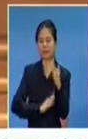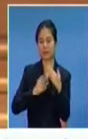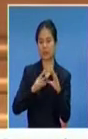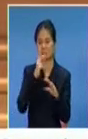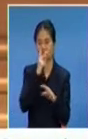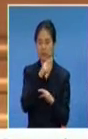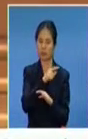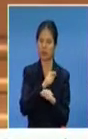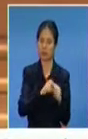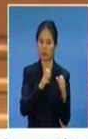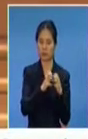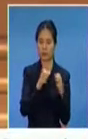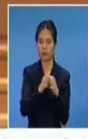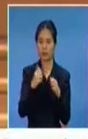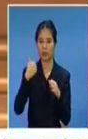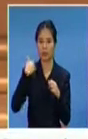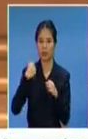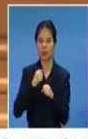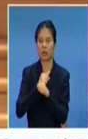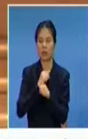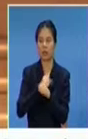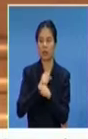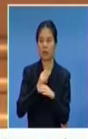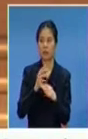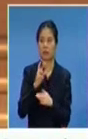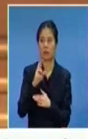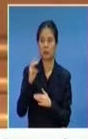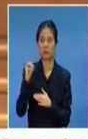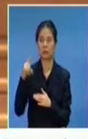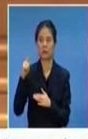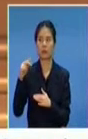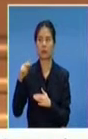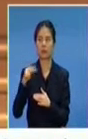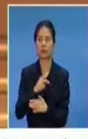ในสภานี้ผมก็มาอยู่ด้านหลังเพื่อรอปภ.